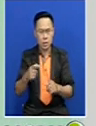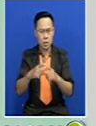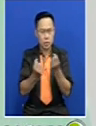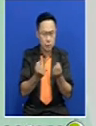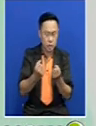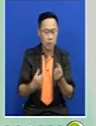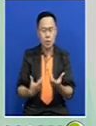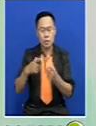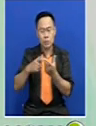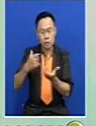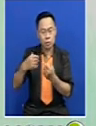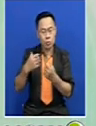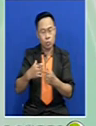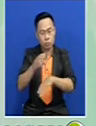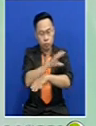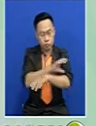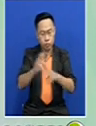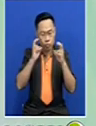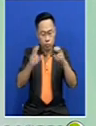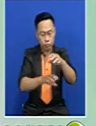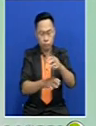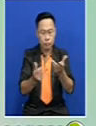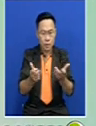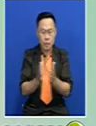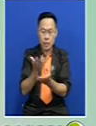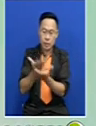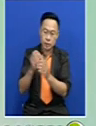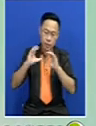งินรถไฟฟ้ารวมไปถึงการรับเงินช่วยเหลือจากรัฐ